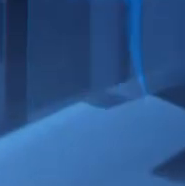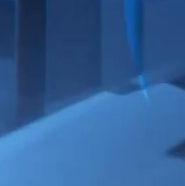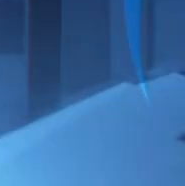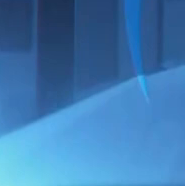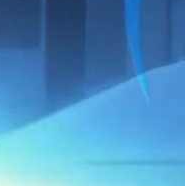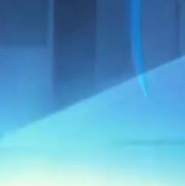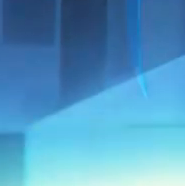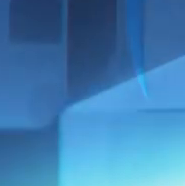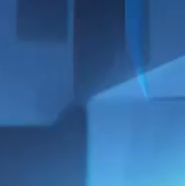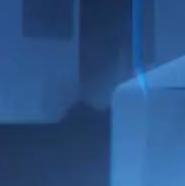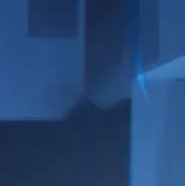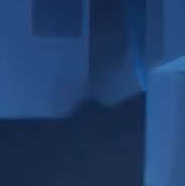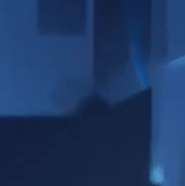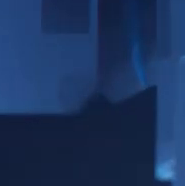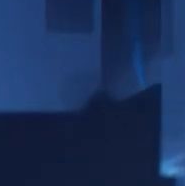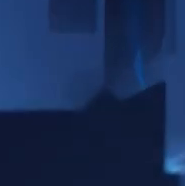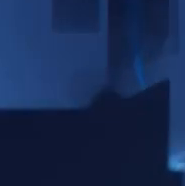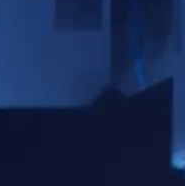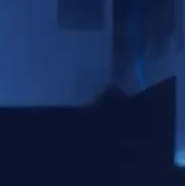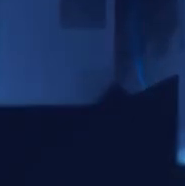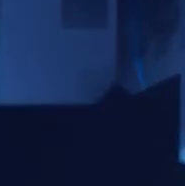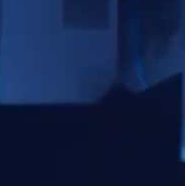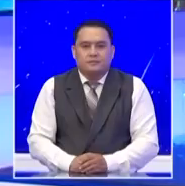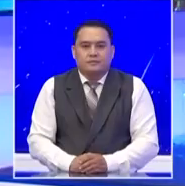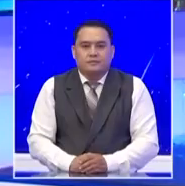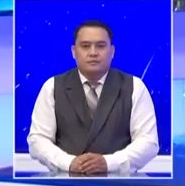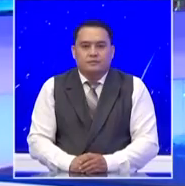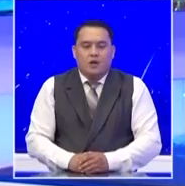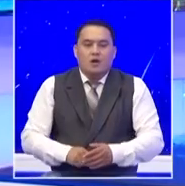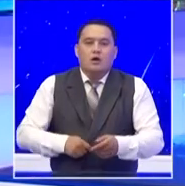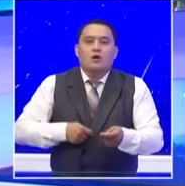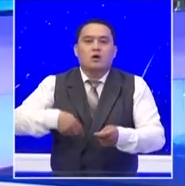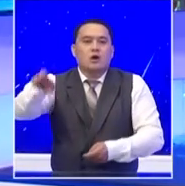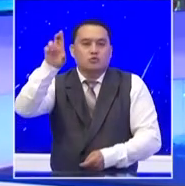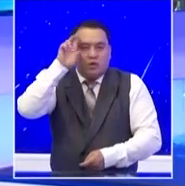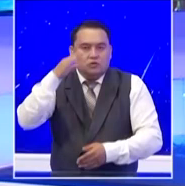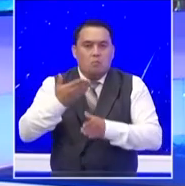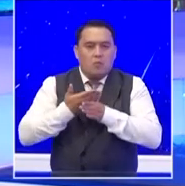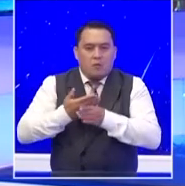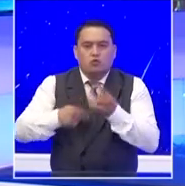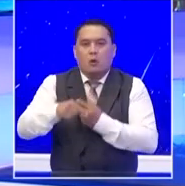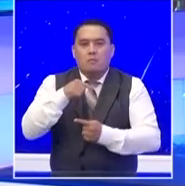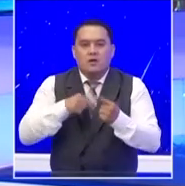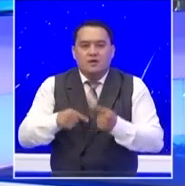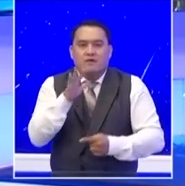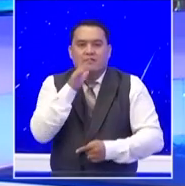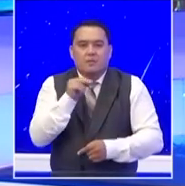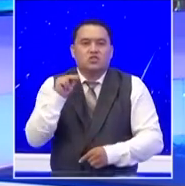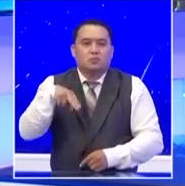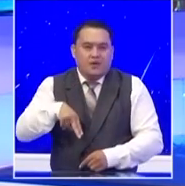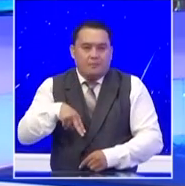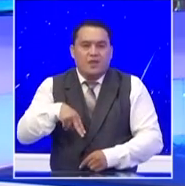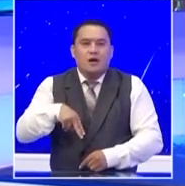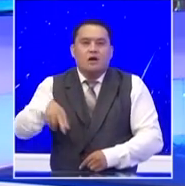Абзал Нусипов, телекомпания ЖТСУ, Талдыкурган. Правительство поможет бизнесу в период пандемии. Для